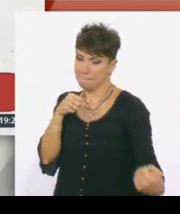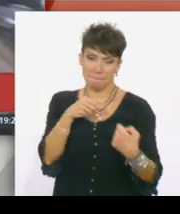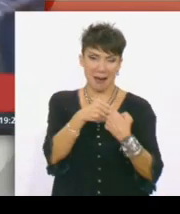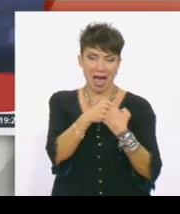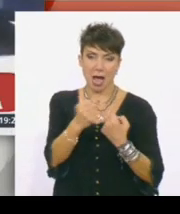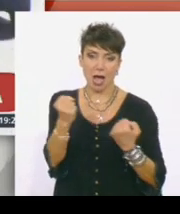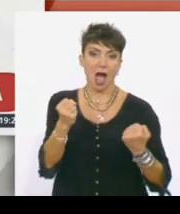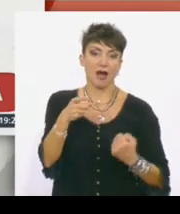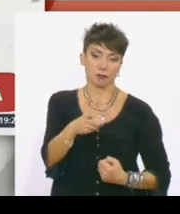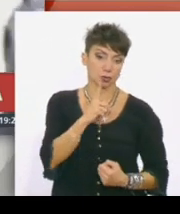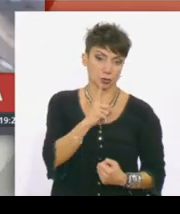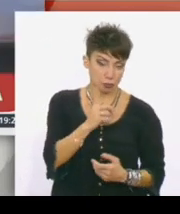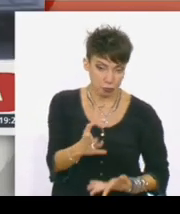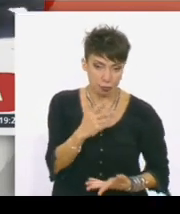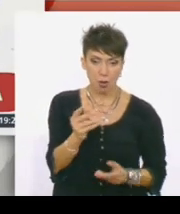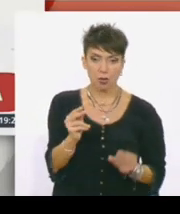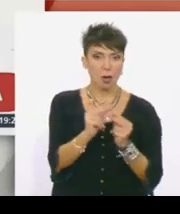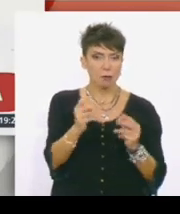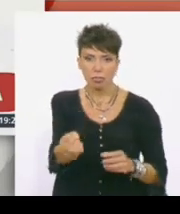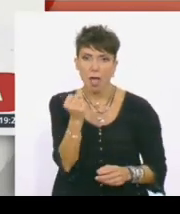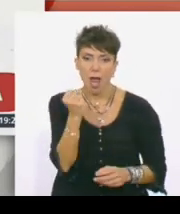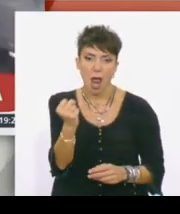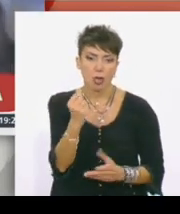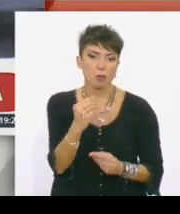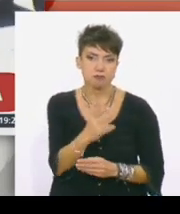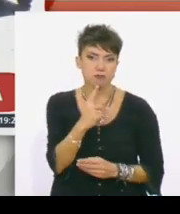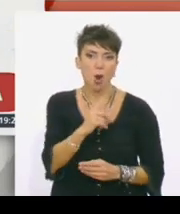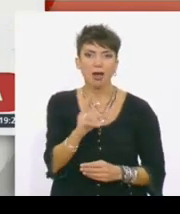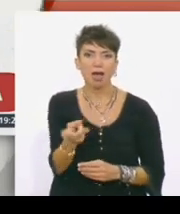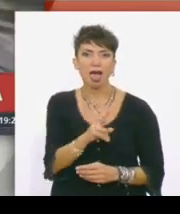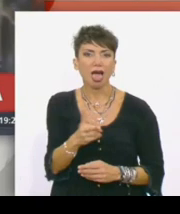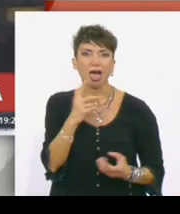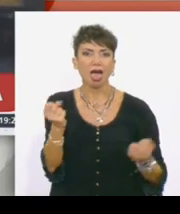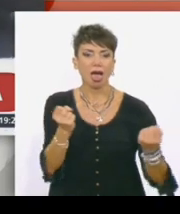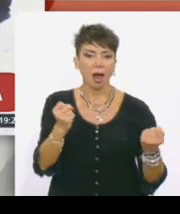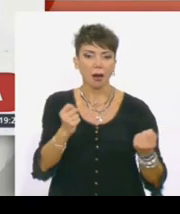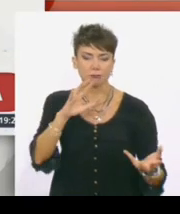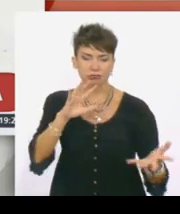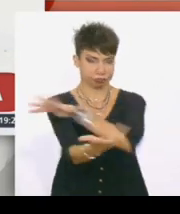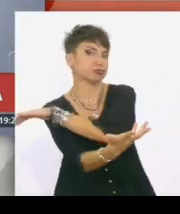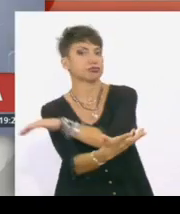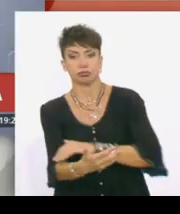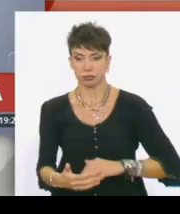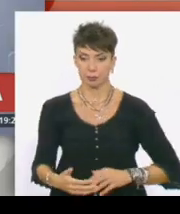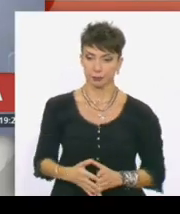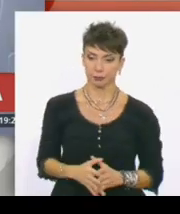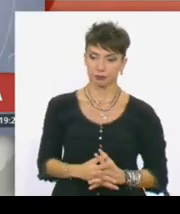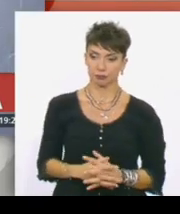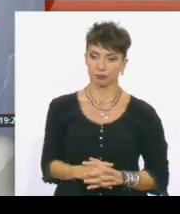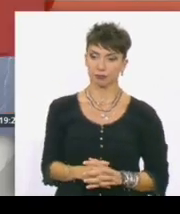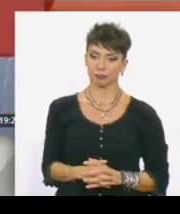των δύο οχημάτων. Μάλιστα είχε τέτοια σφοδρότητα που το ένα από τα δύο οχήματα κυριολεκτικά αναποδογύρισε.